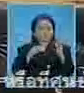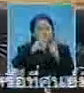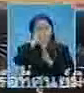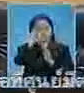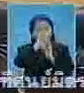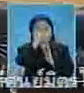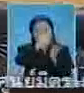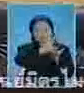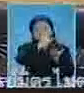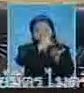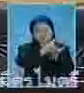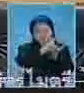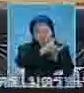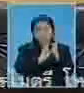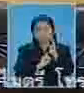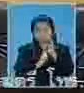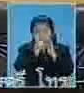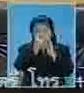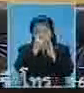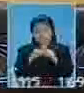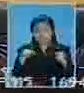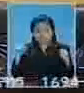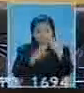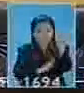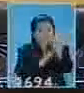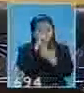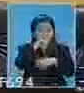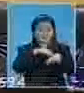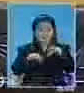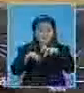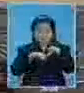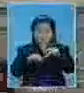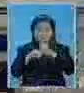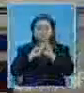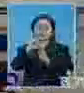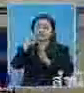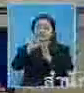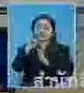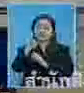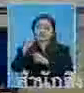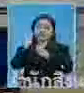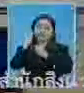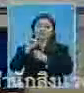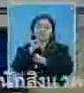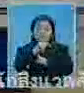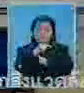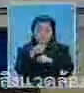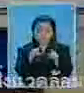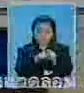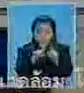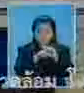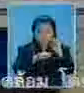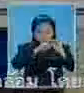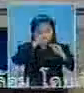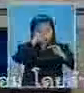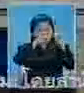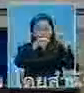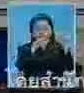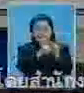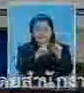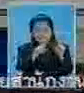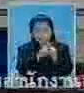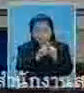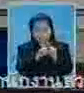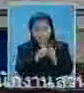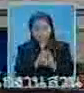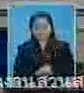ใหม่ที่เริ่มต้นที่ประเทศของเราเองเมืองของท่านคือเมืองเชียงใหม่ได้มีการยกระดับพัฒนา